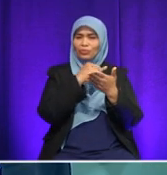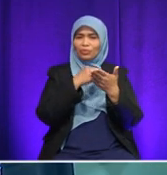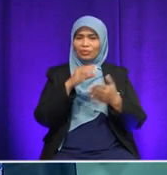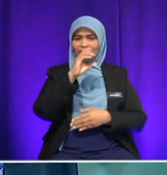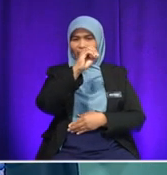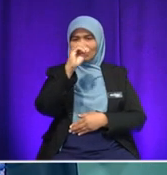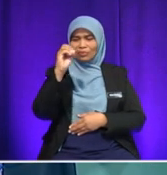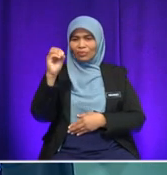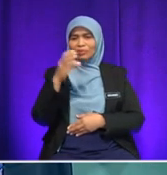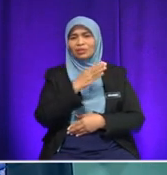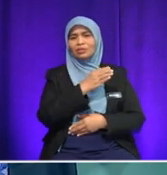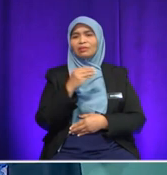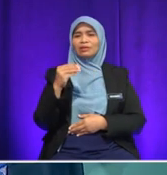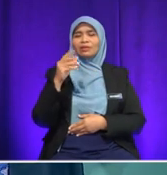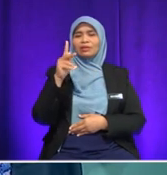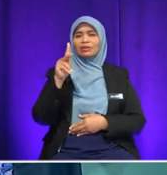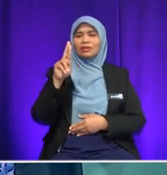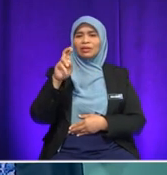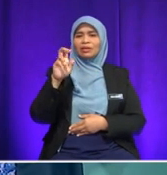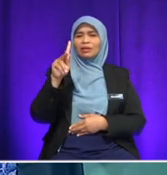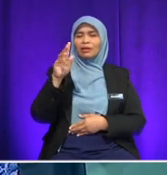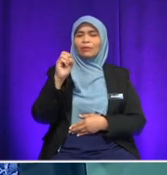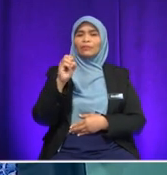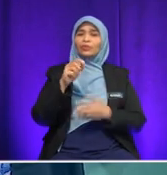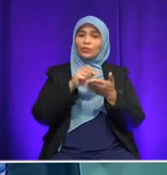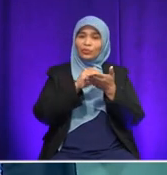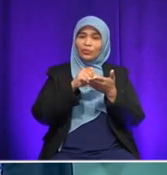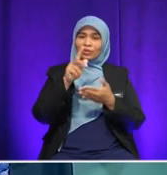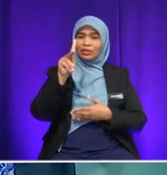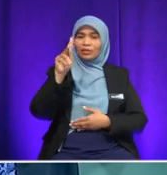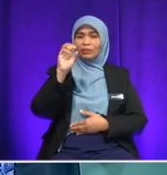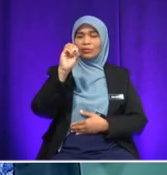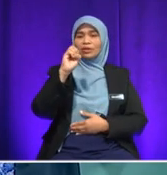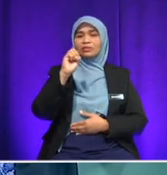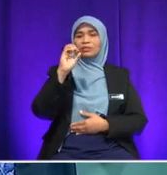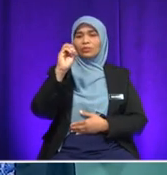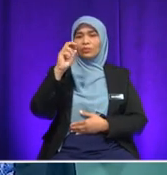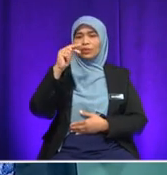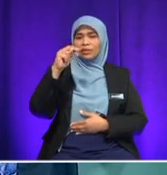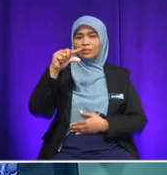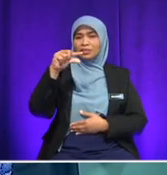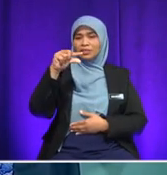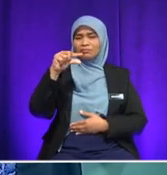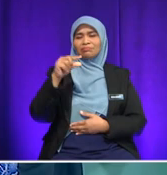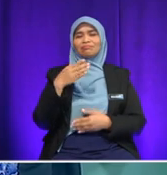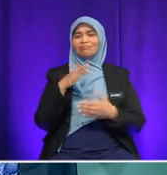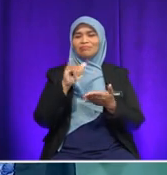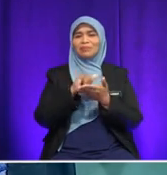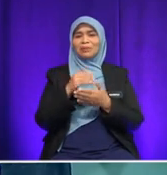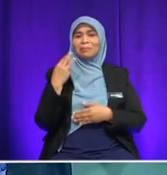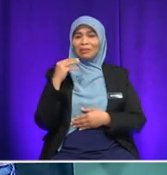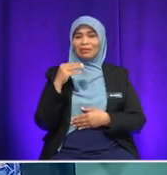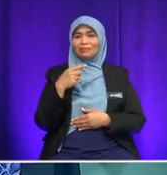juga Kreko menghasilkan penulisan kosong tu menyebabkan mereka masing-masing ketawa